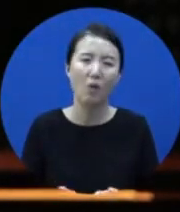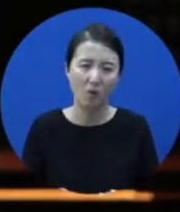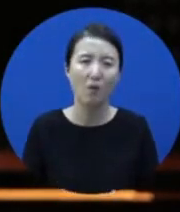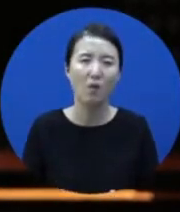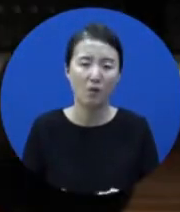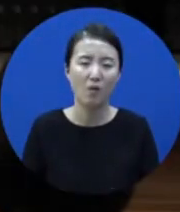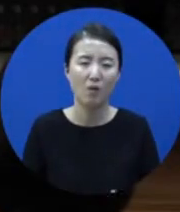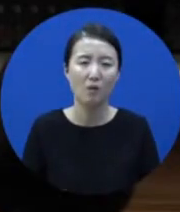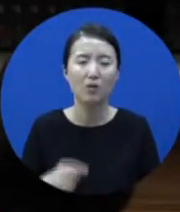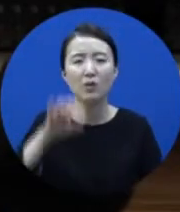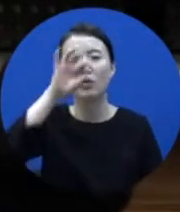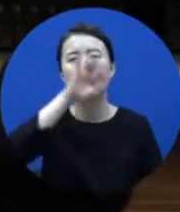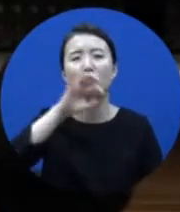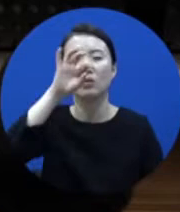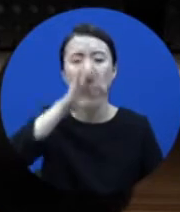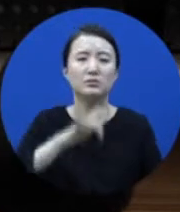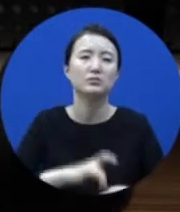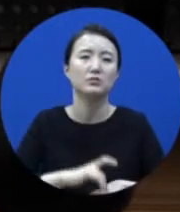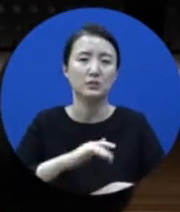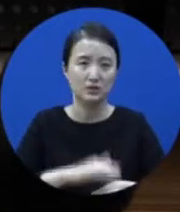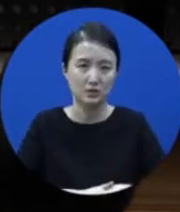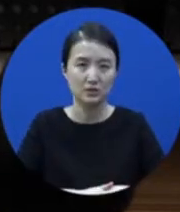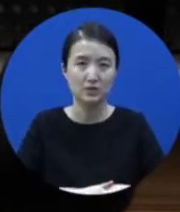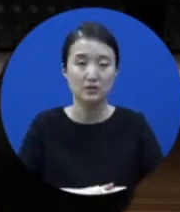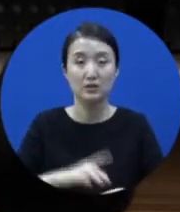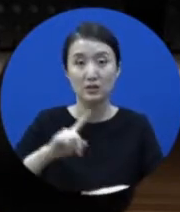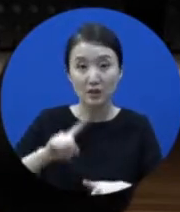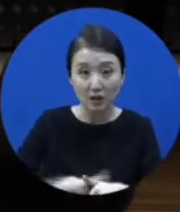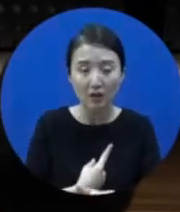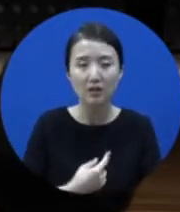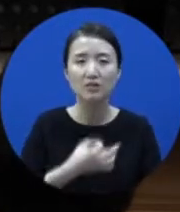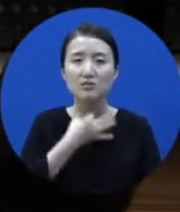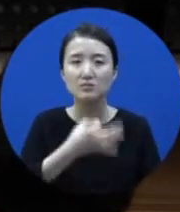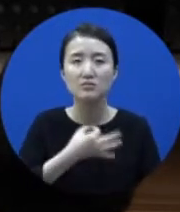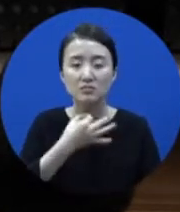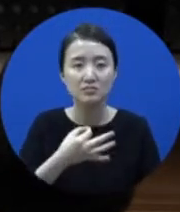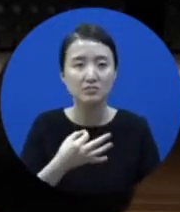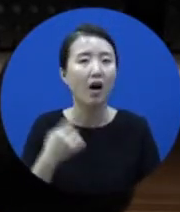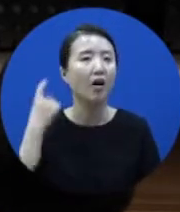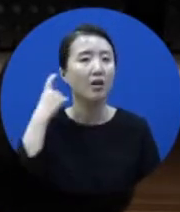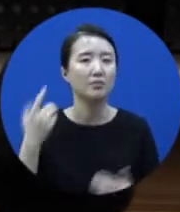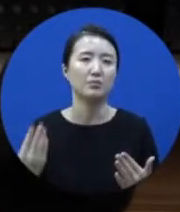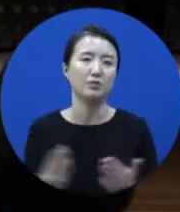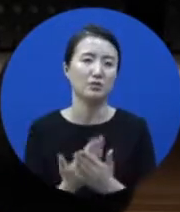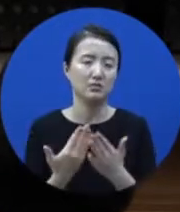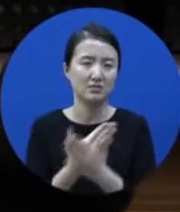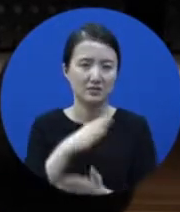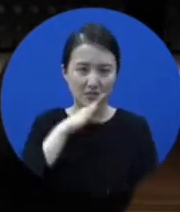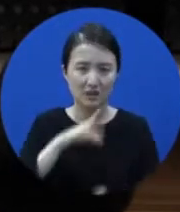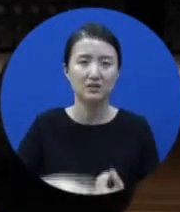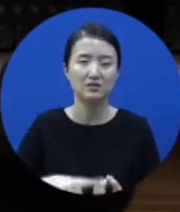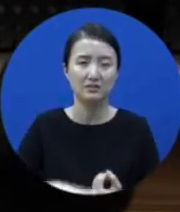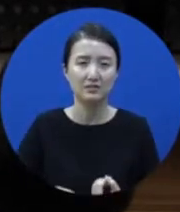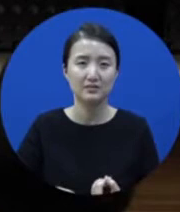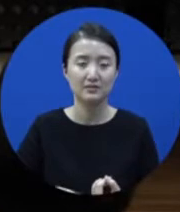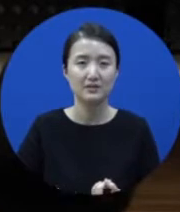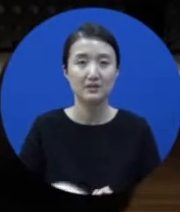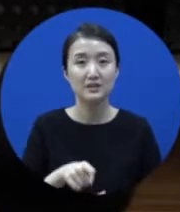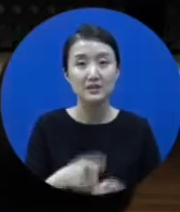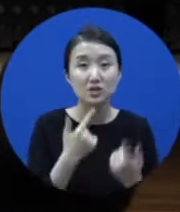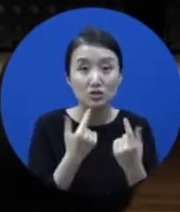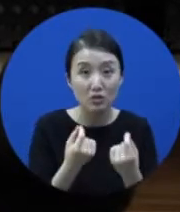말이에요. 그러고 하다 보니까 목소리가 좋아질 수밖에 없는 거예요. 그래서 제가 일반인들한테 한번 그 방법을 적용을